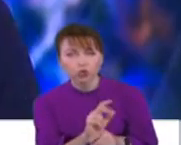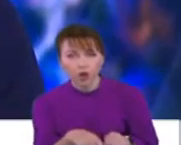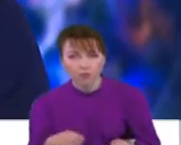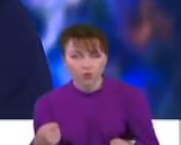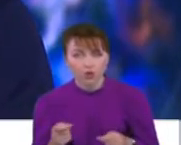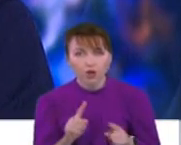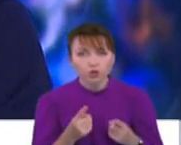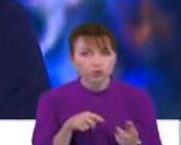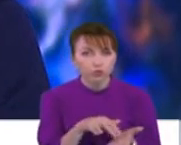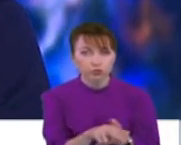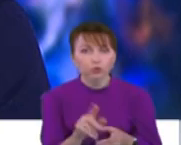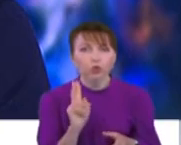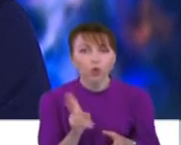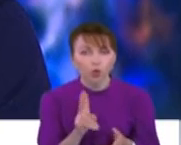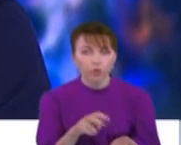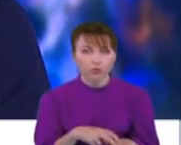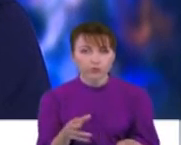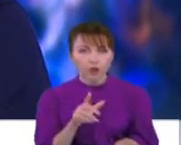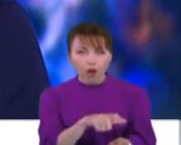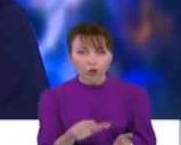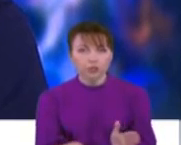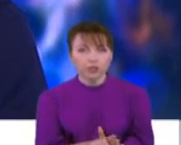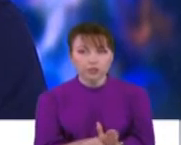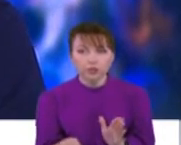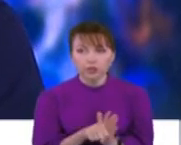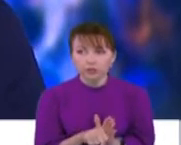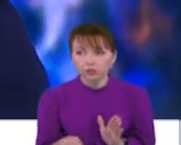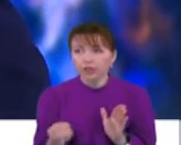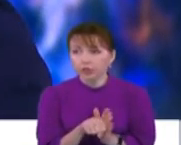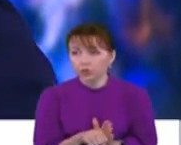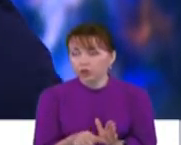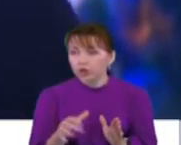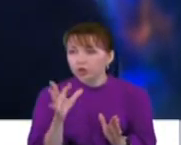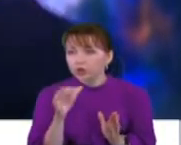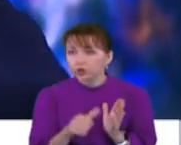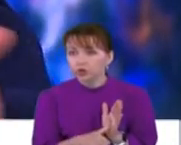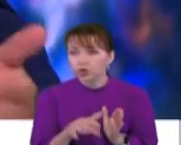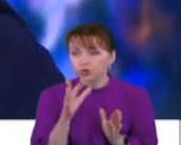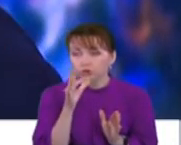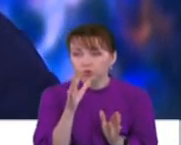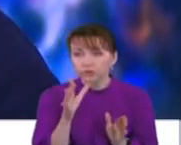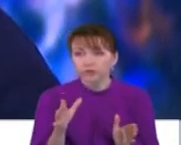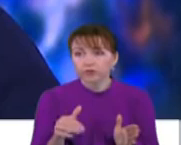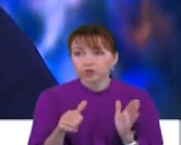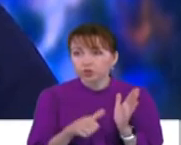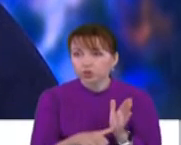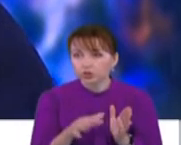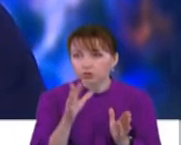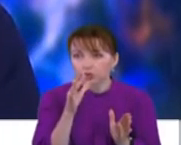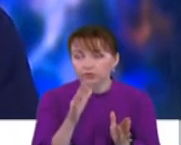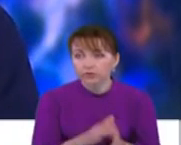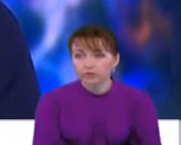йдемо, чи кого боїмося і так далі. А люди гинуть. Шостий рік. Діло в тому, що складають бліндаж, прилетіло на двох, нема, на